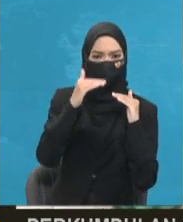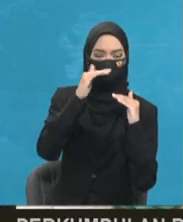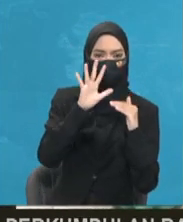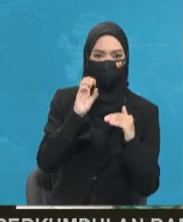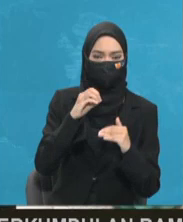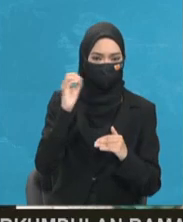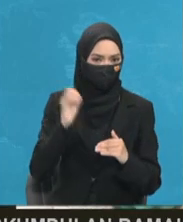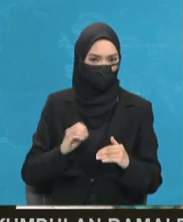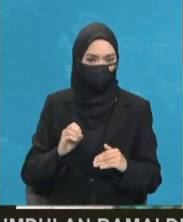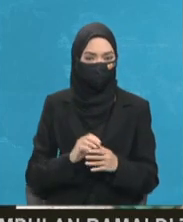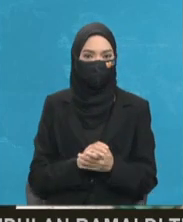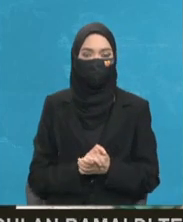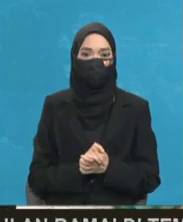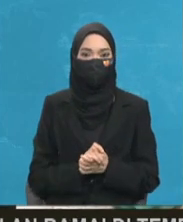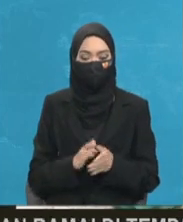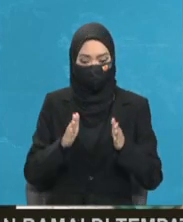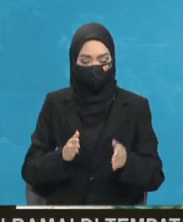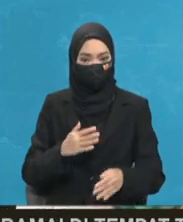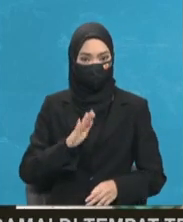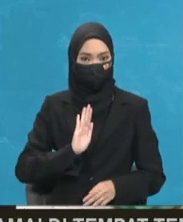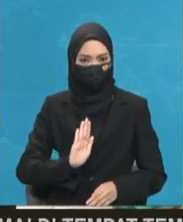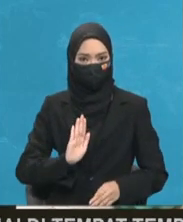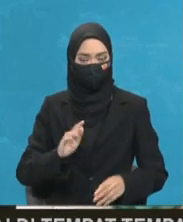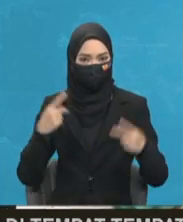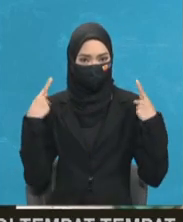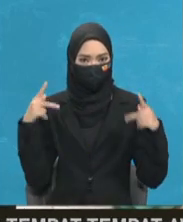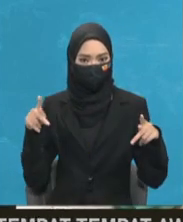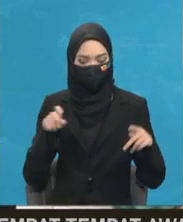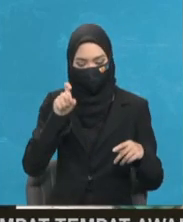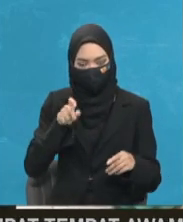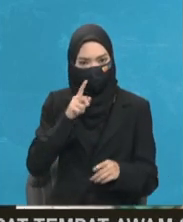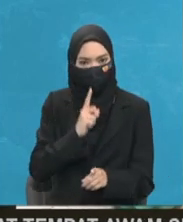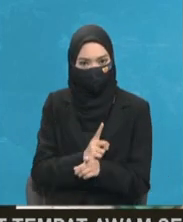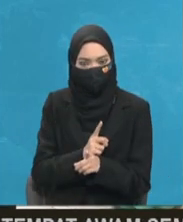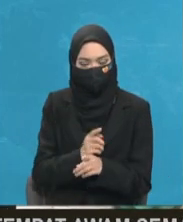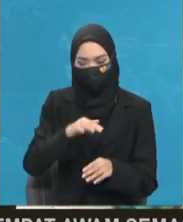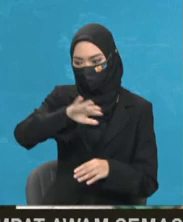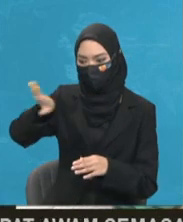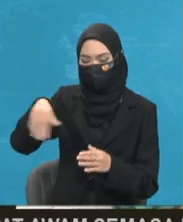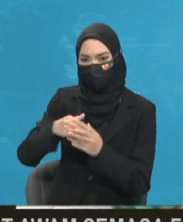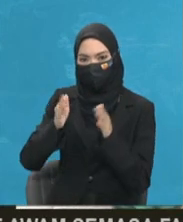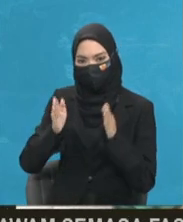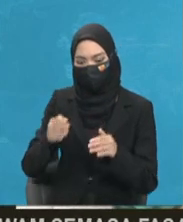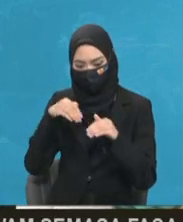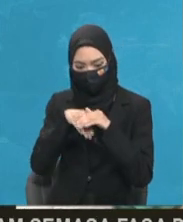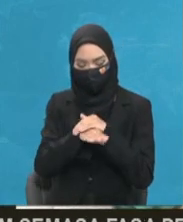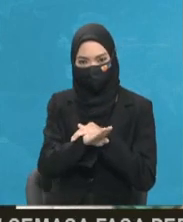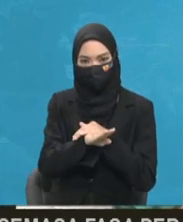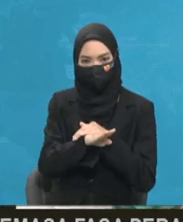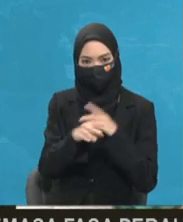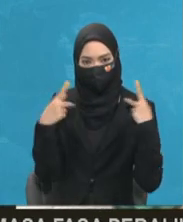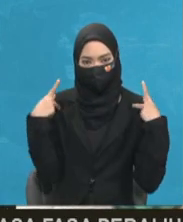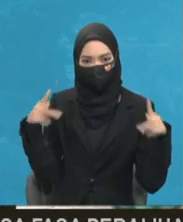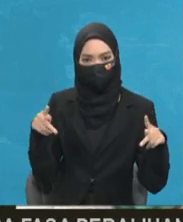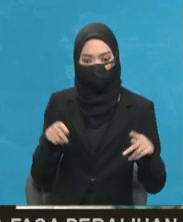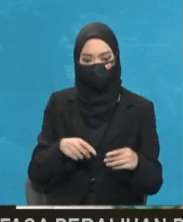Remis hendaklah memastikan semua individu yang memasuki premis mengimbas aplikasi